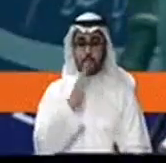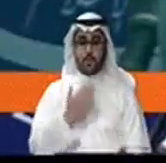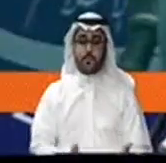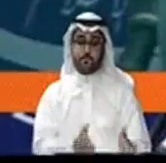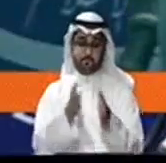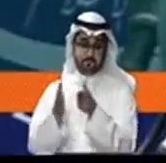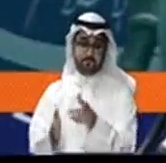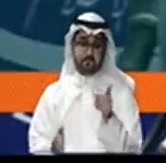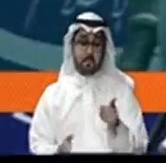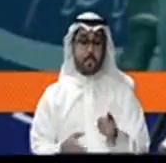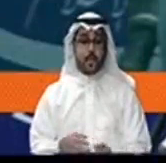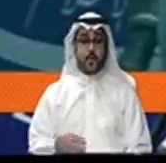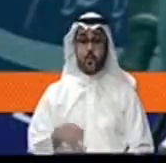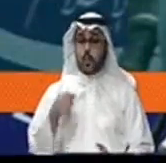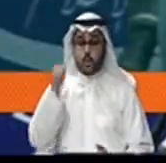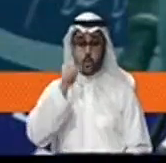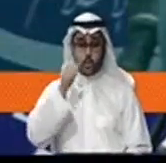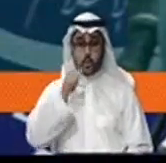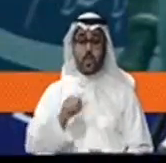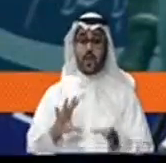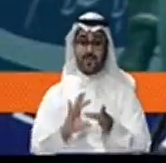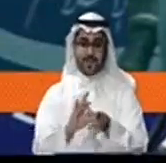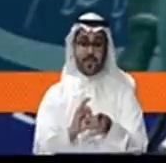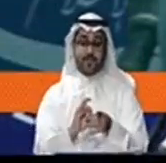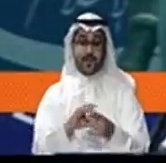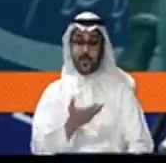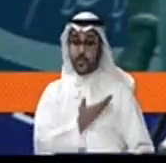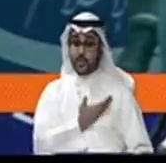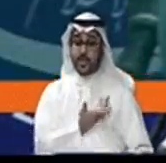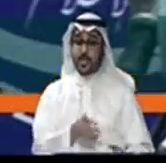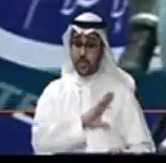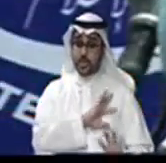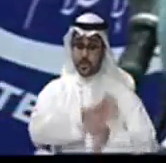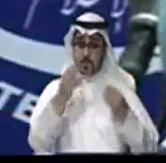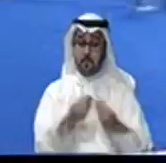المجلس العسكري وقوى التغيير يتفقان على وثيقة الإعلان الدستوري في السودان.